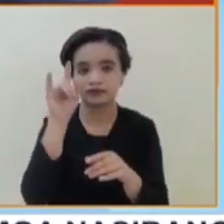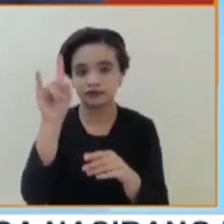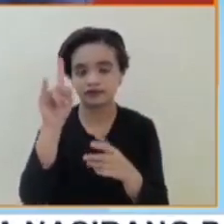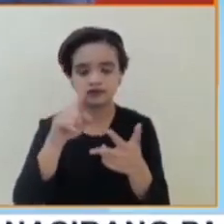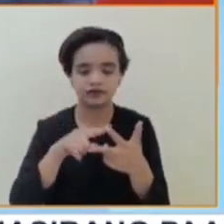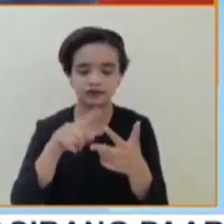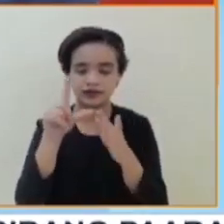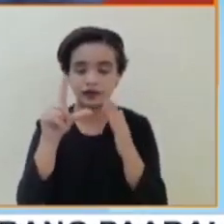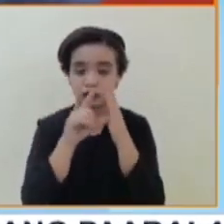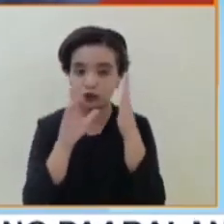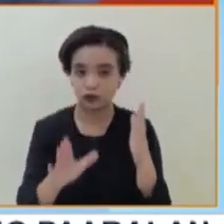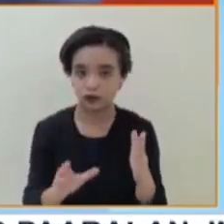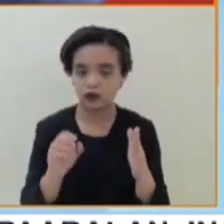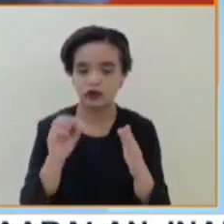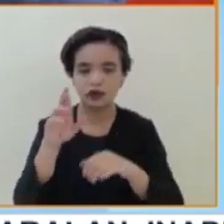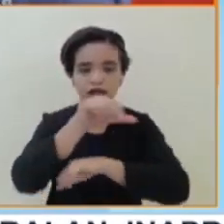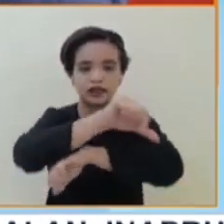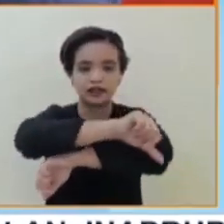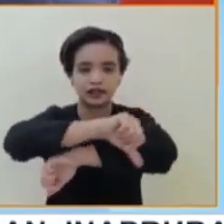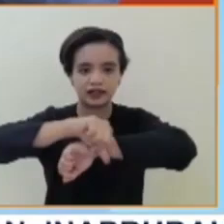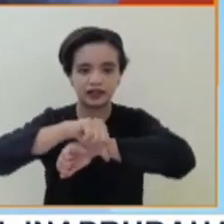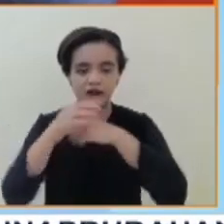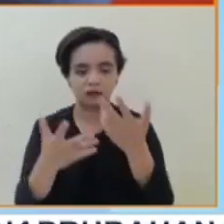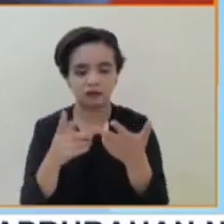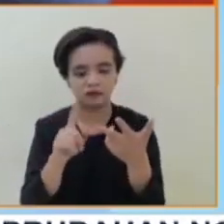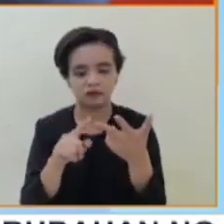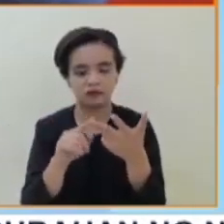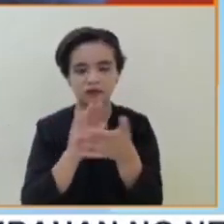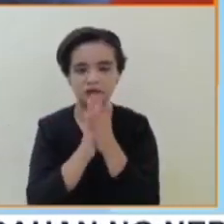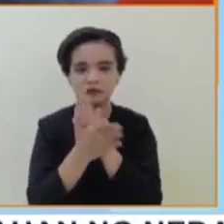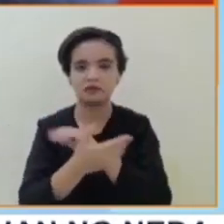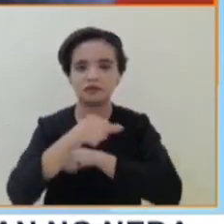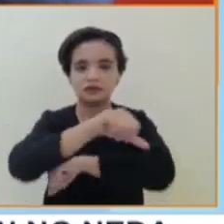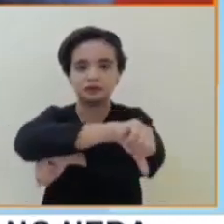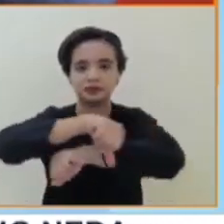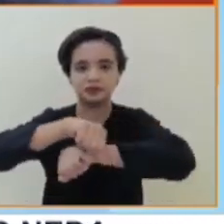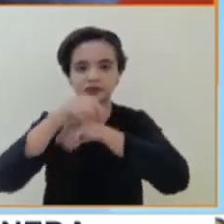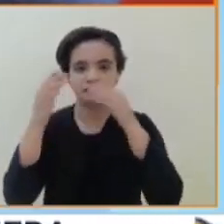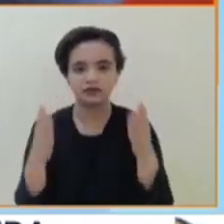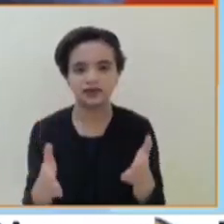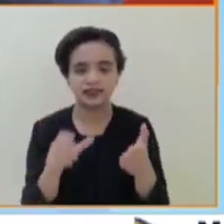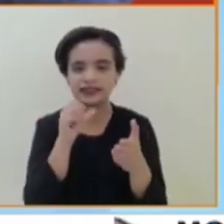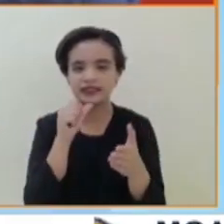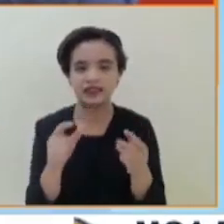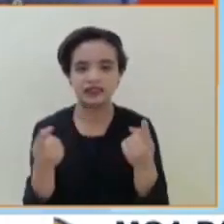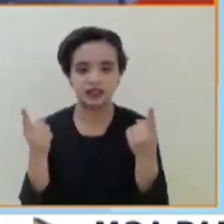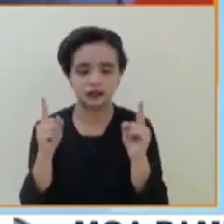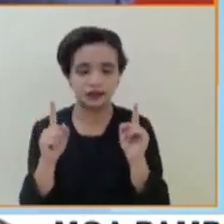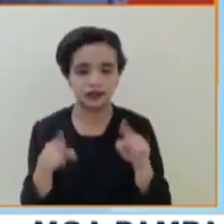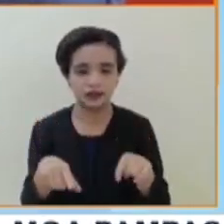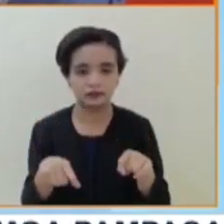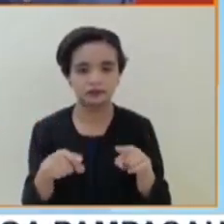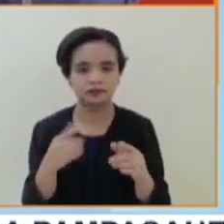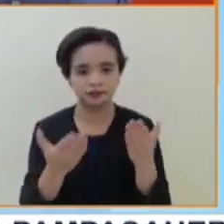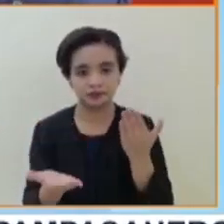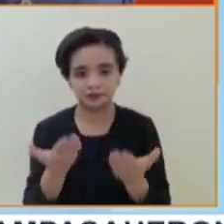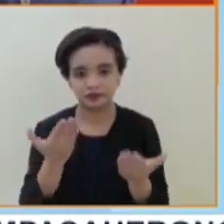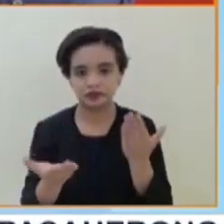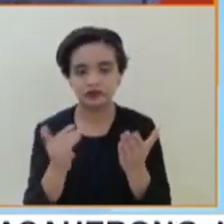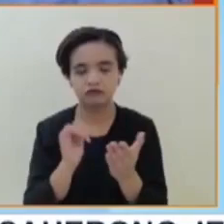architect. Okay. Siguro yung pangatlo na maging architect. Uh-huh. Yun yung hindi ko natupad. So basically, siguro dito nag-reflect